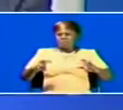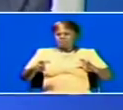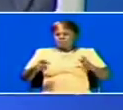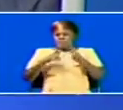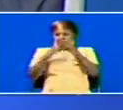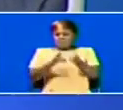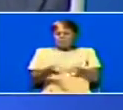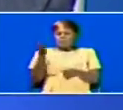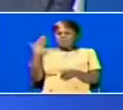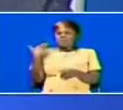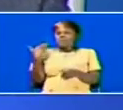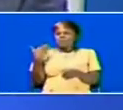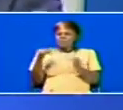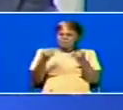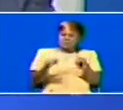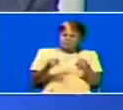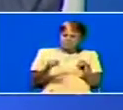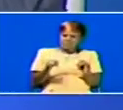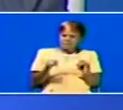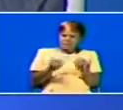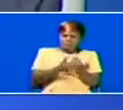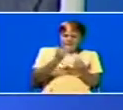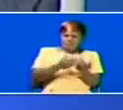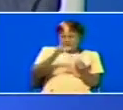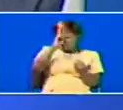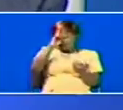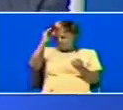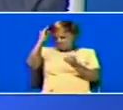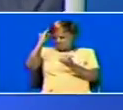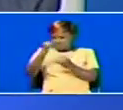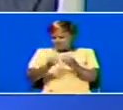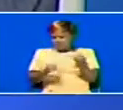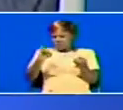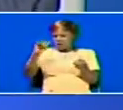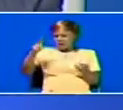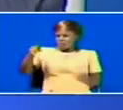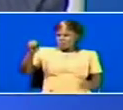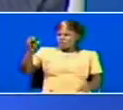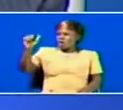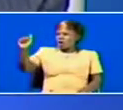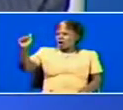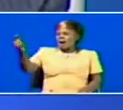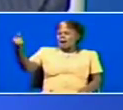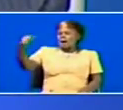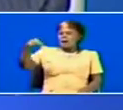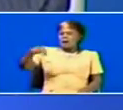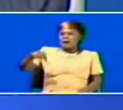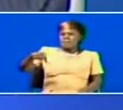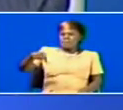ripoti walizoandika, kujaribu kuwapendelea wale askari, mwishowe aipoa ilitokea. Na